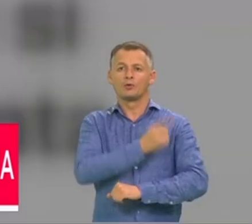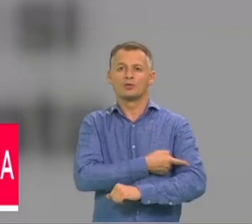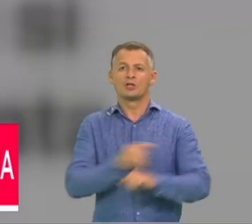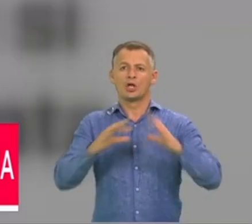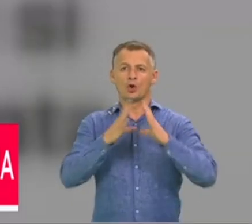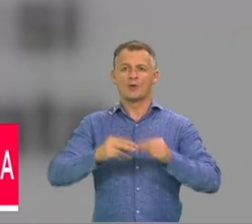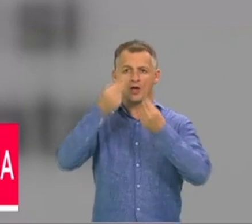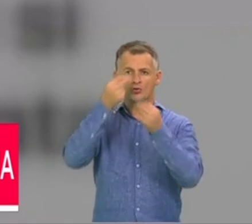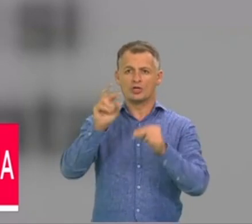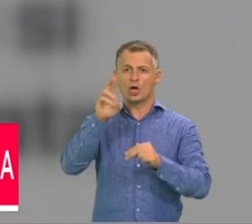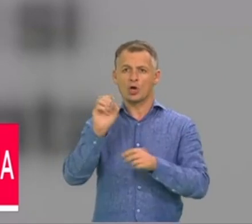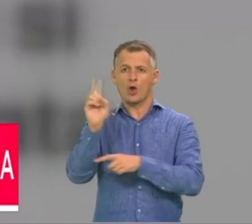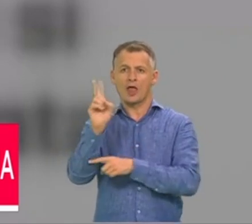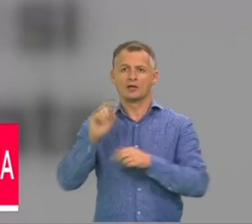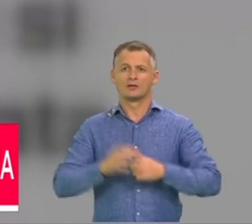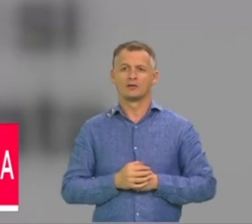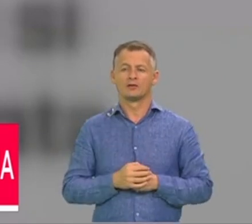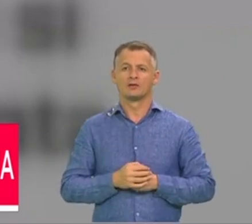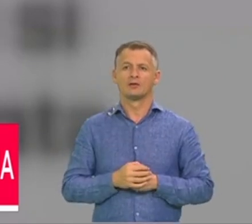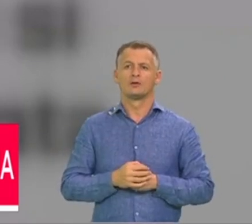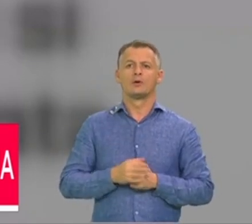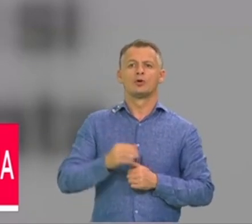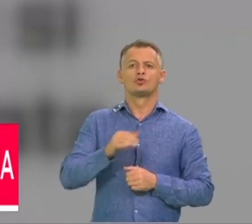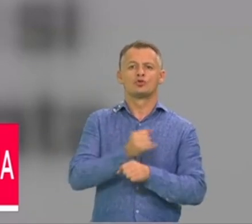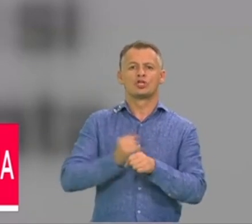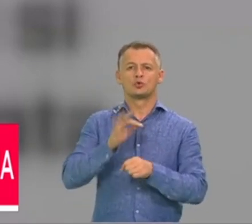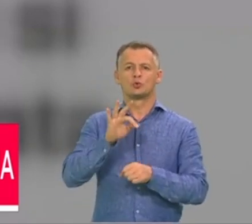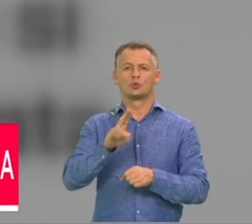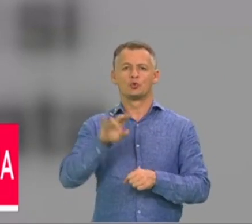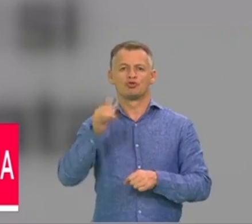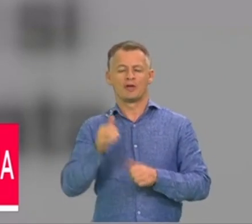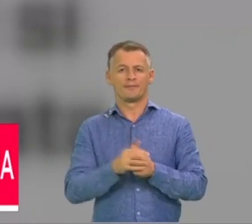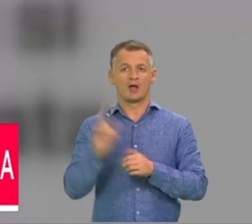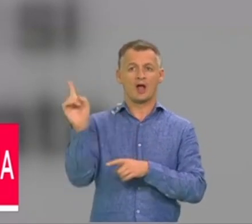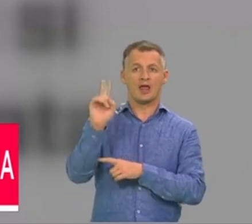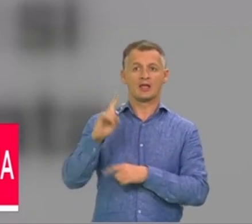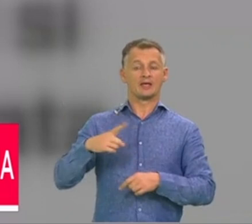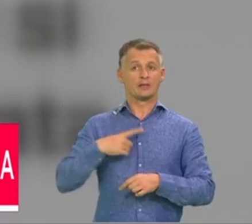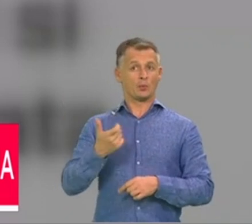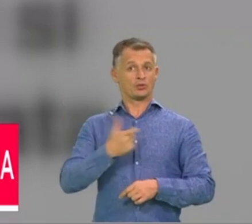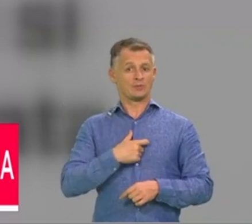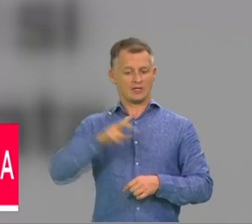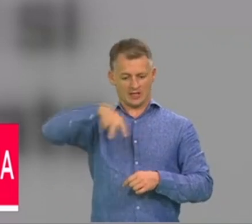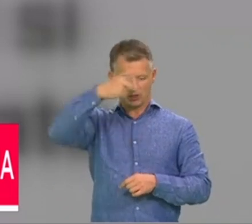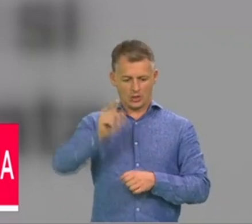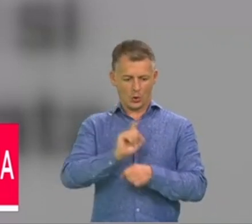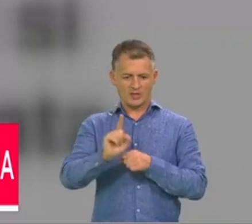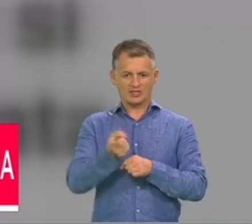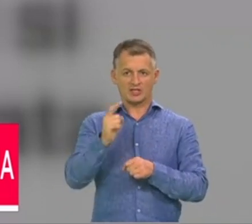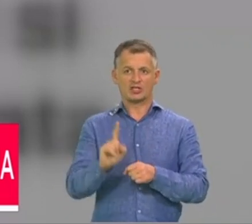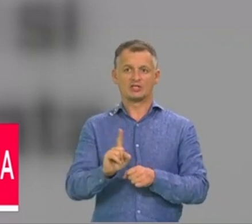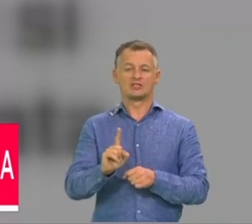emis avertizări RO-alert în 8 localități din județul Tulcea. Alertă extremă. Există posibilitatea căderii unor obiecte din spațiul